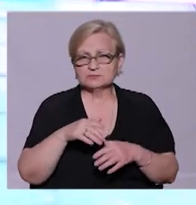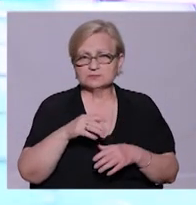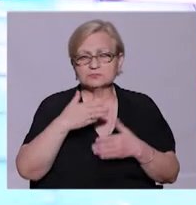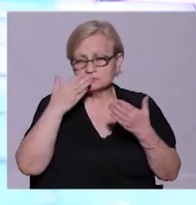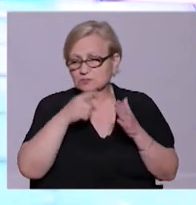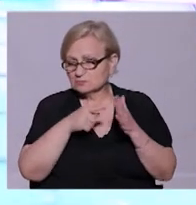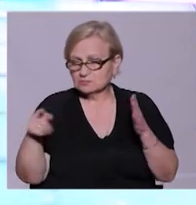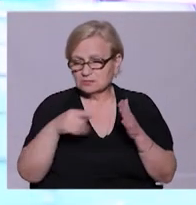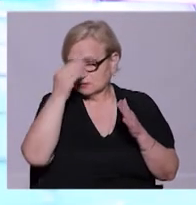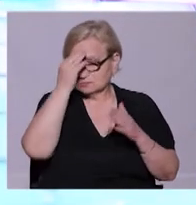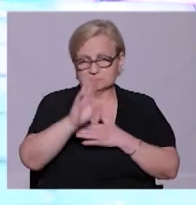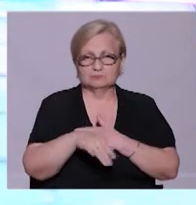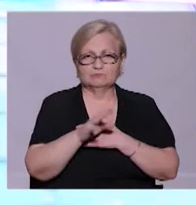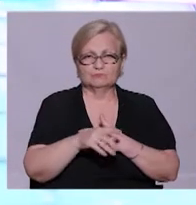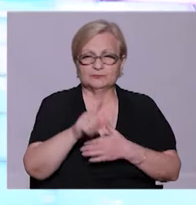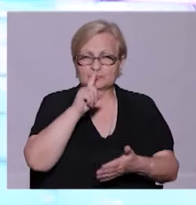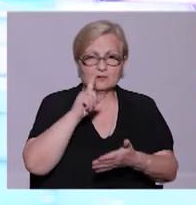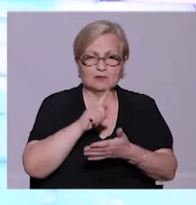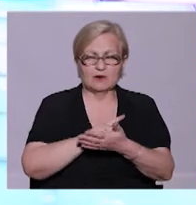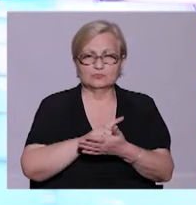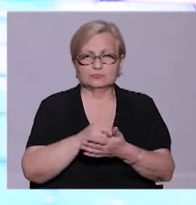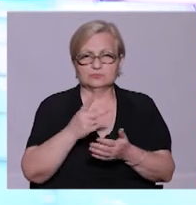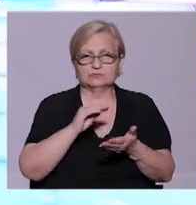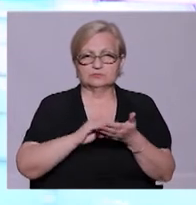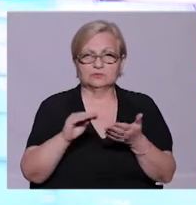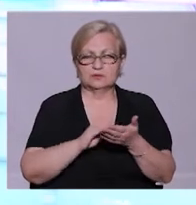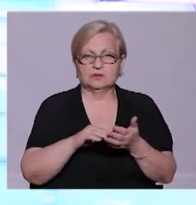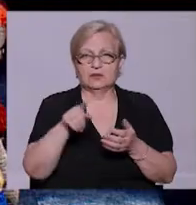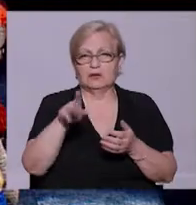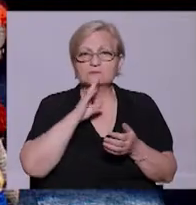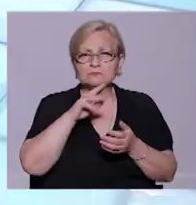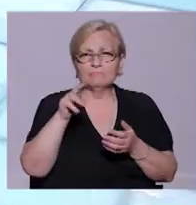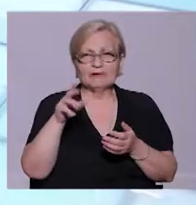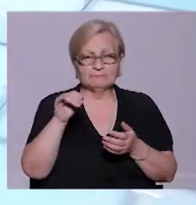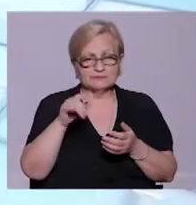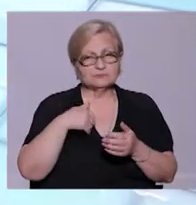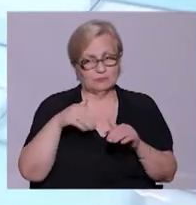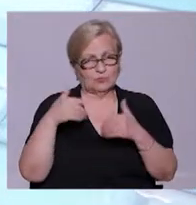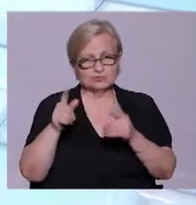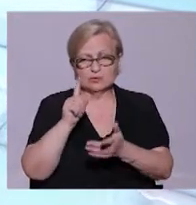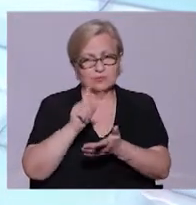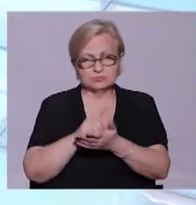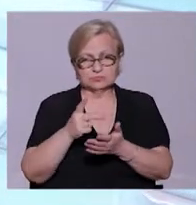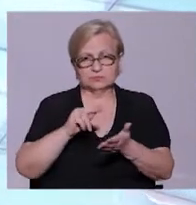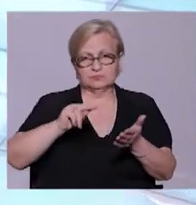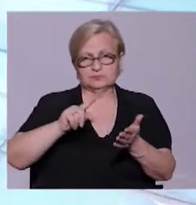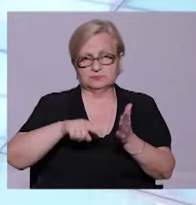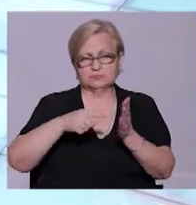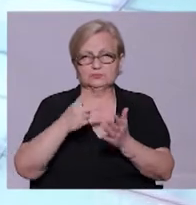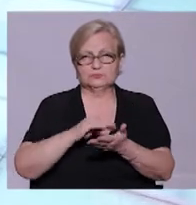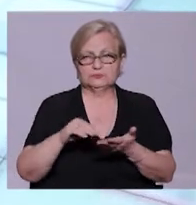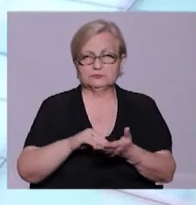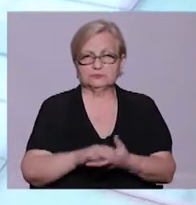ამიტომ სასვენი ნიშნები აუცილებლად უნდა ვიხმაროთ წერის დროს და პეპისაც რა თქმა უნდა იგივეს ვურჩევთ.